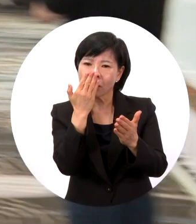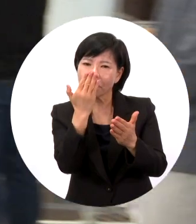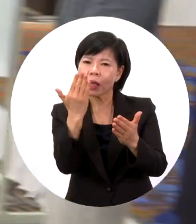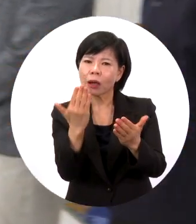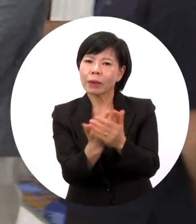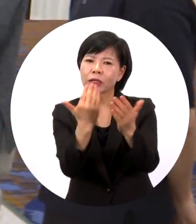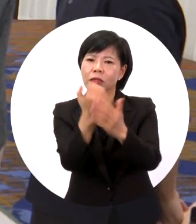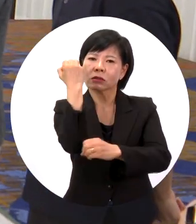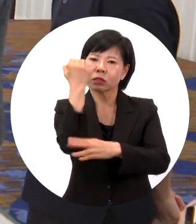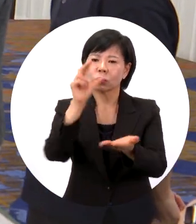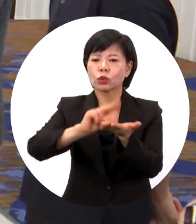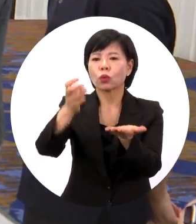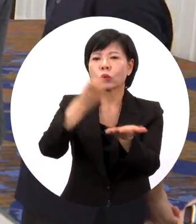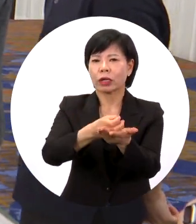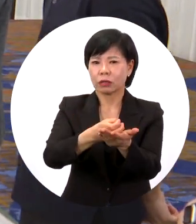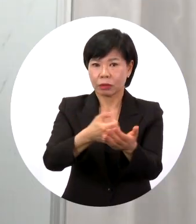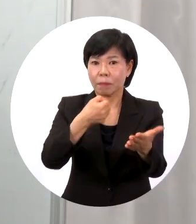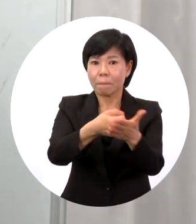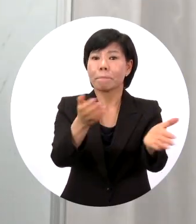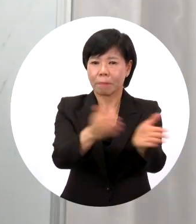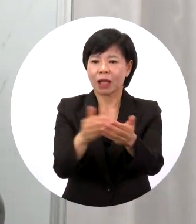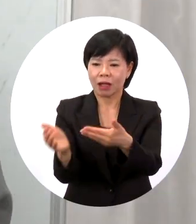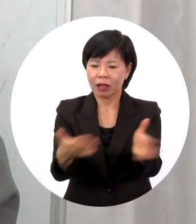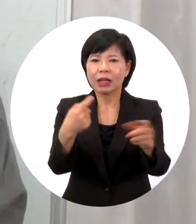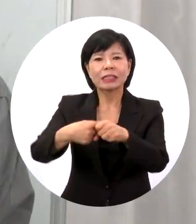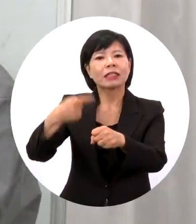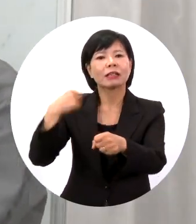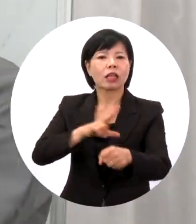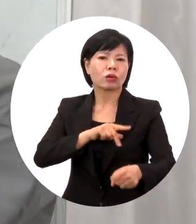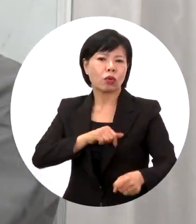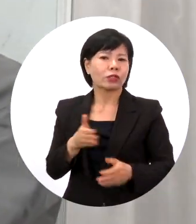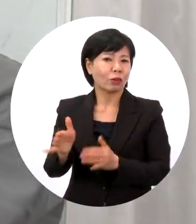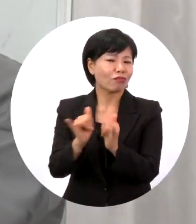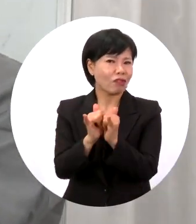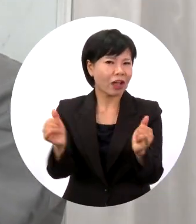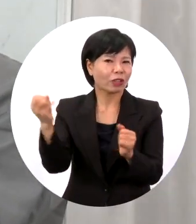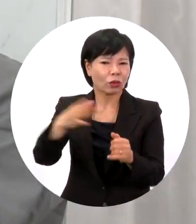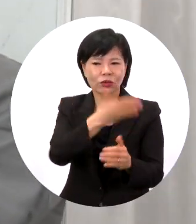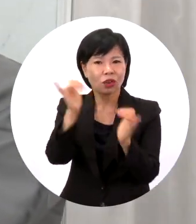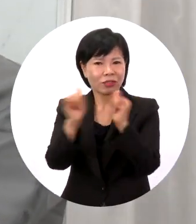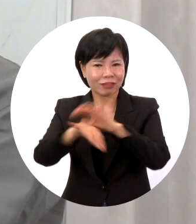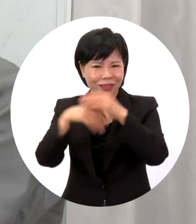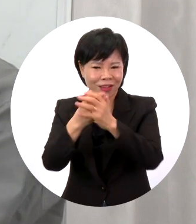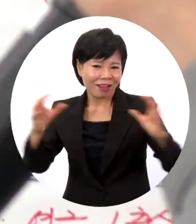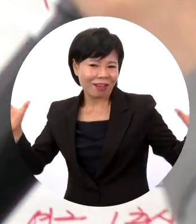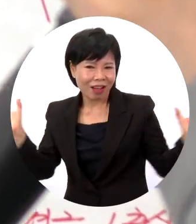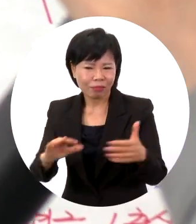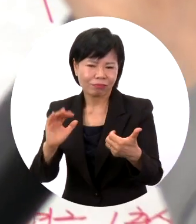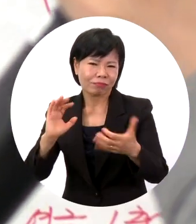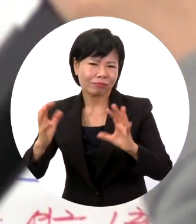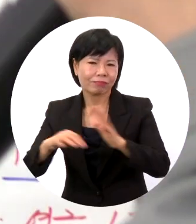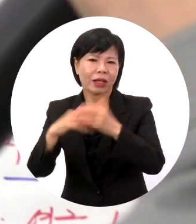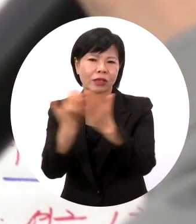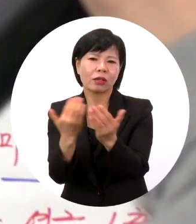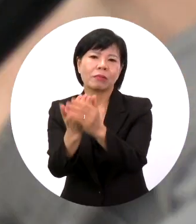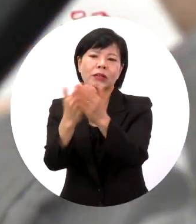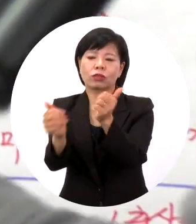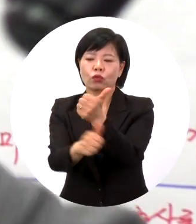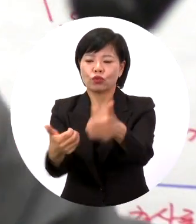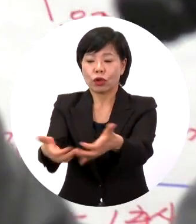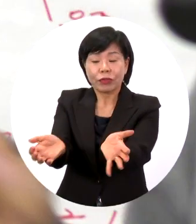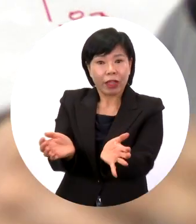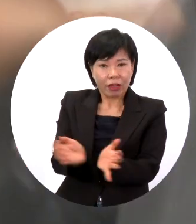발전 기본조례를 개정했습니다. 지난해에는 도의원과 전문가, 청년 등으로 구성된 지속가능